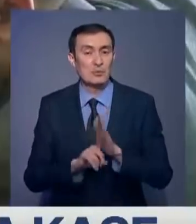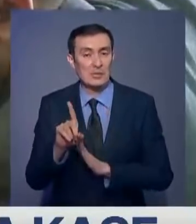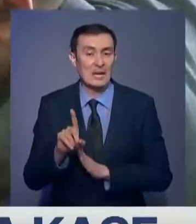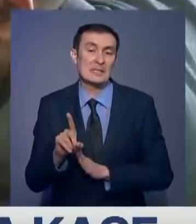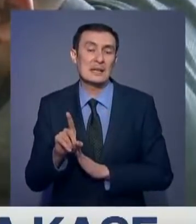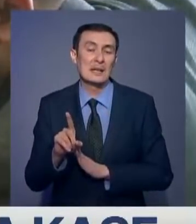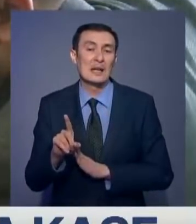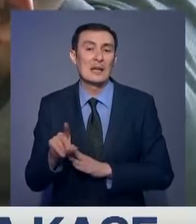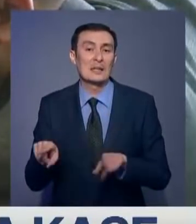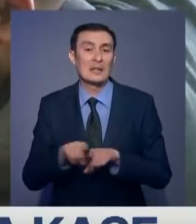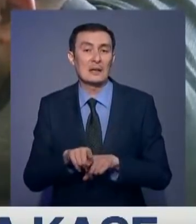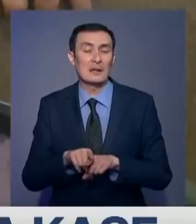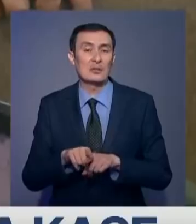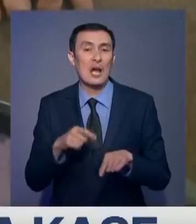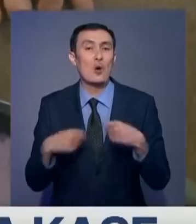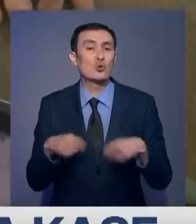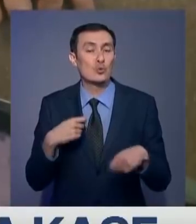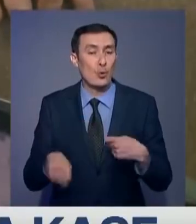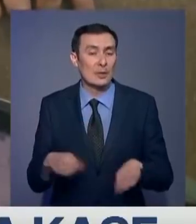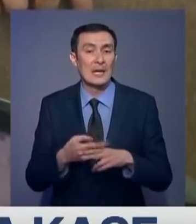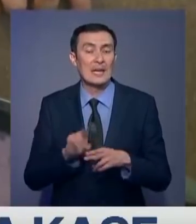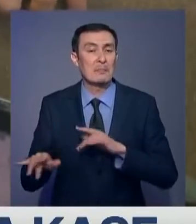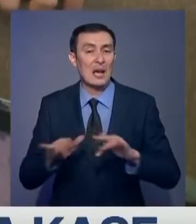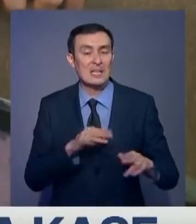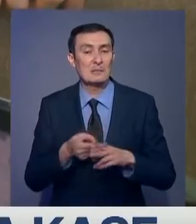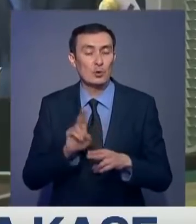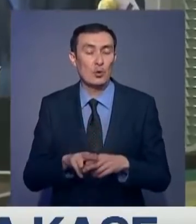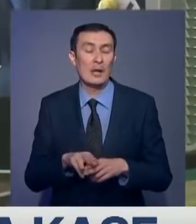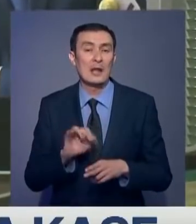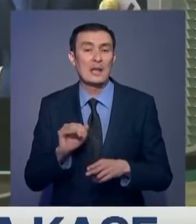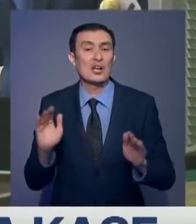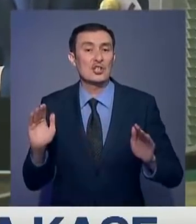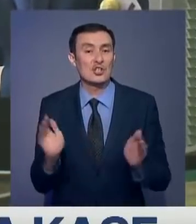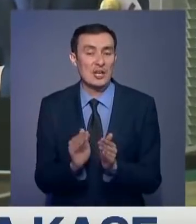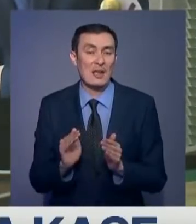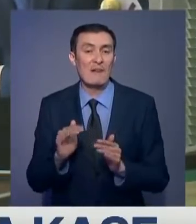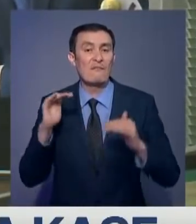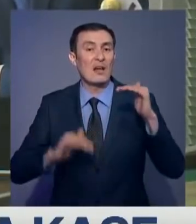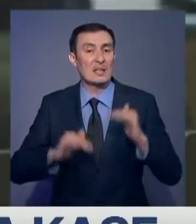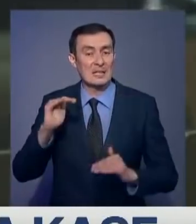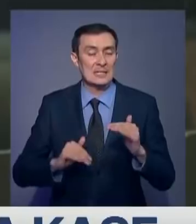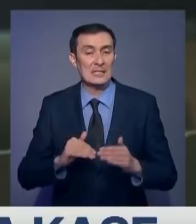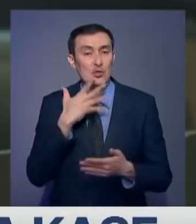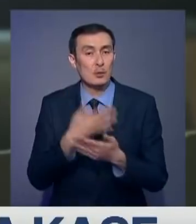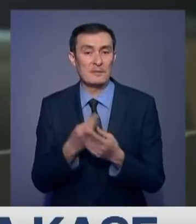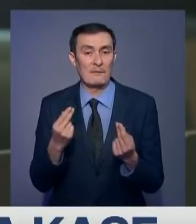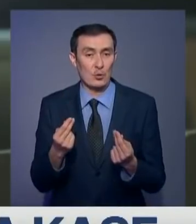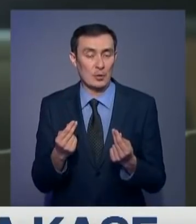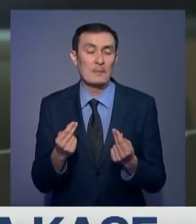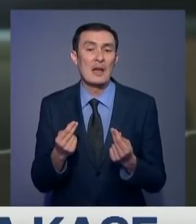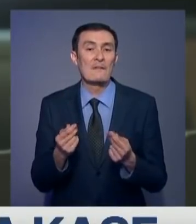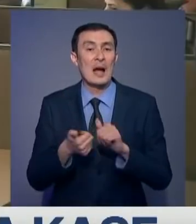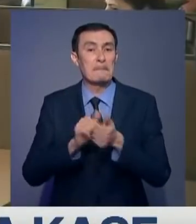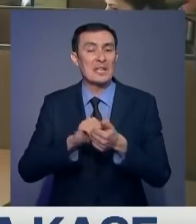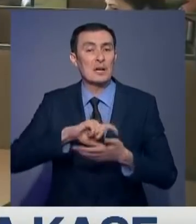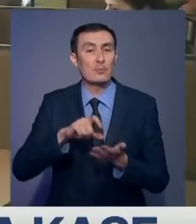так называемый франкфуртский аукцион. Это механизм, который направлен на ограничение волатильности нацвалюты. Отмечу, в